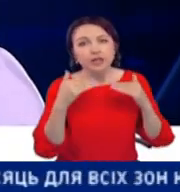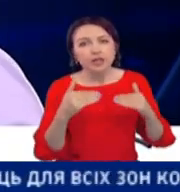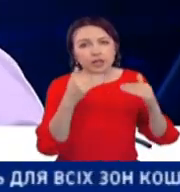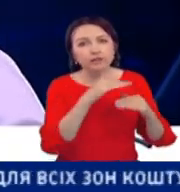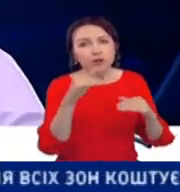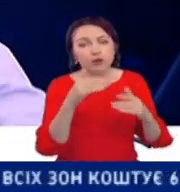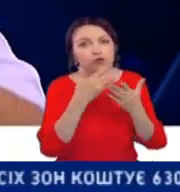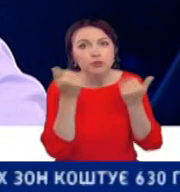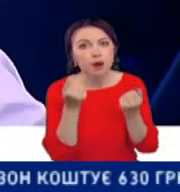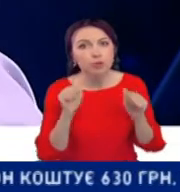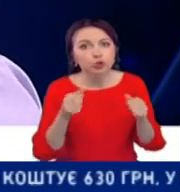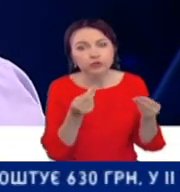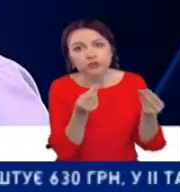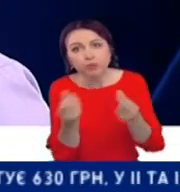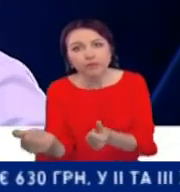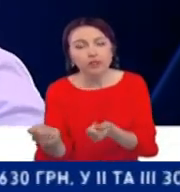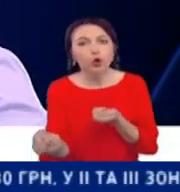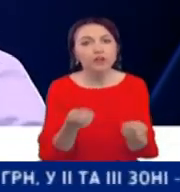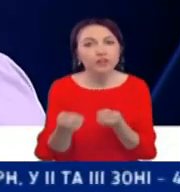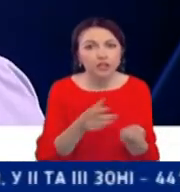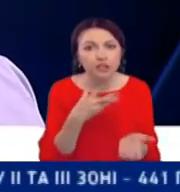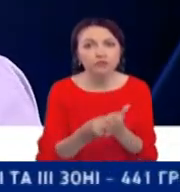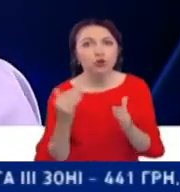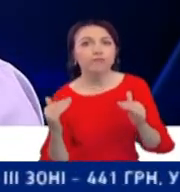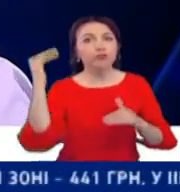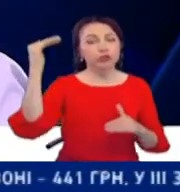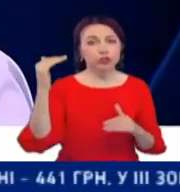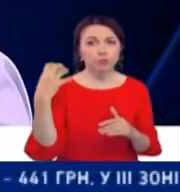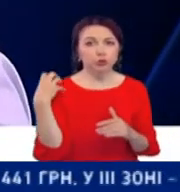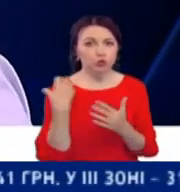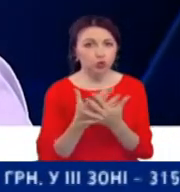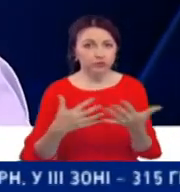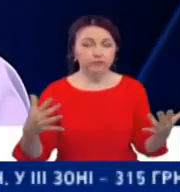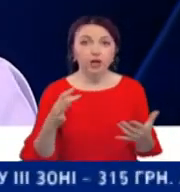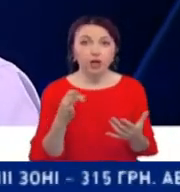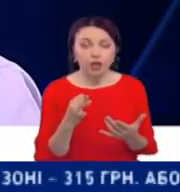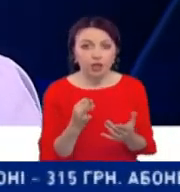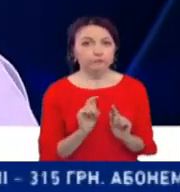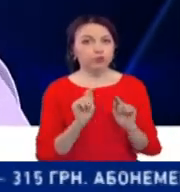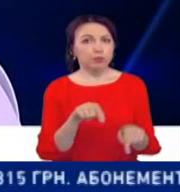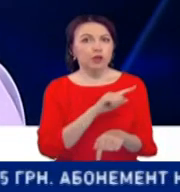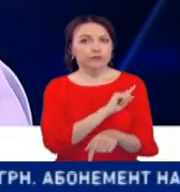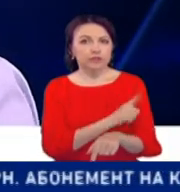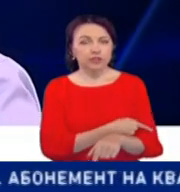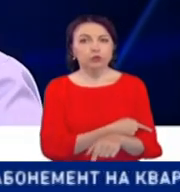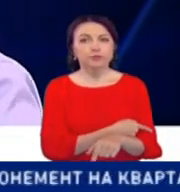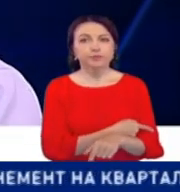немає важливості впливати там на керівників своїх, на вищих посадовців, і вступає в силу дійсно, от як Андрій